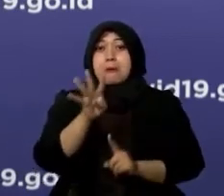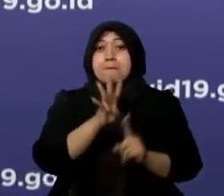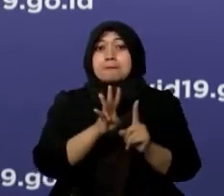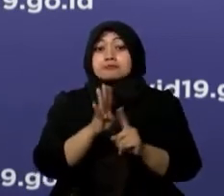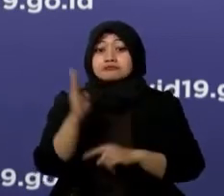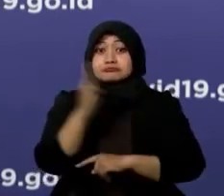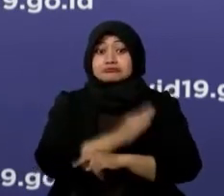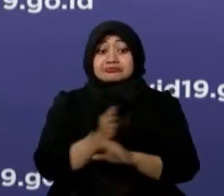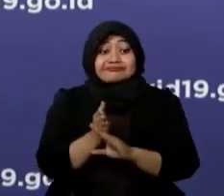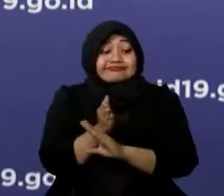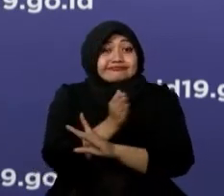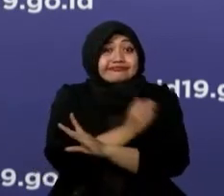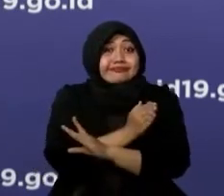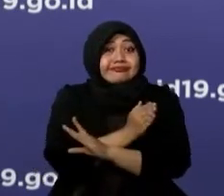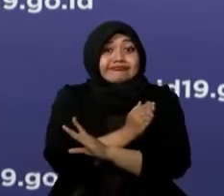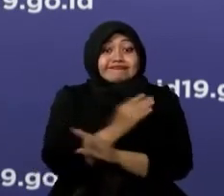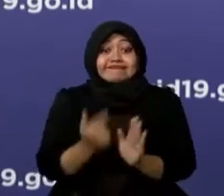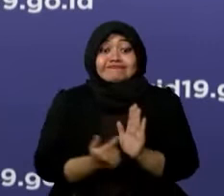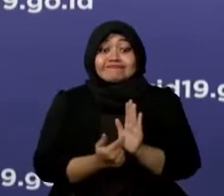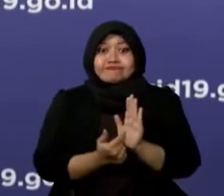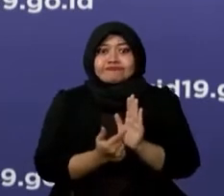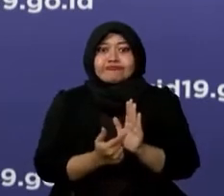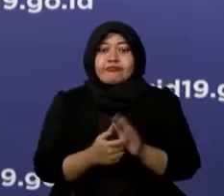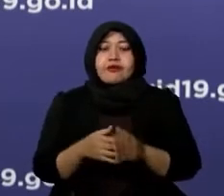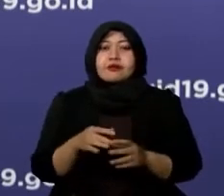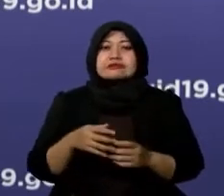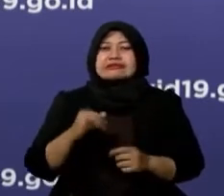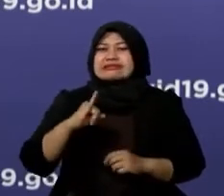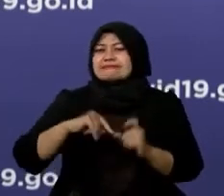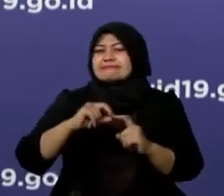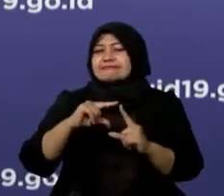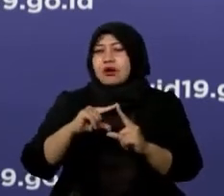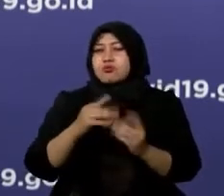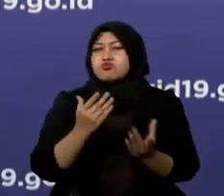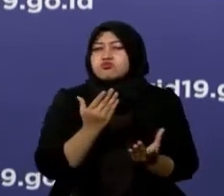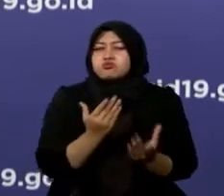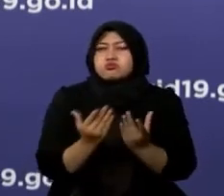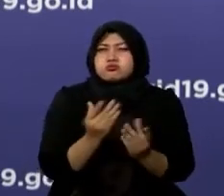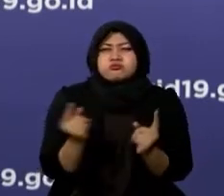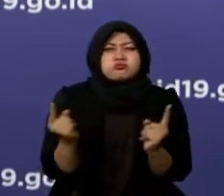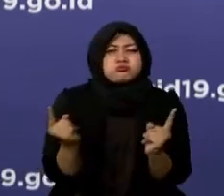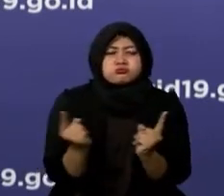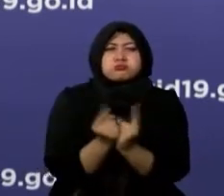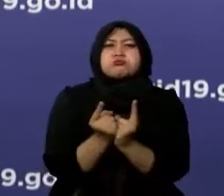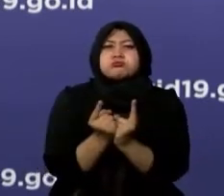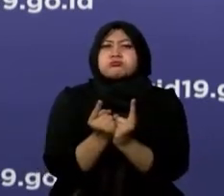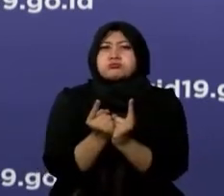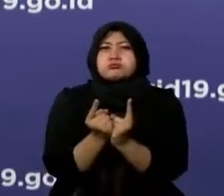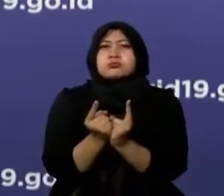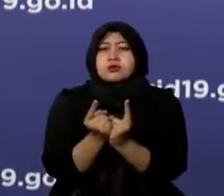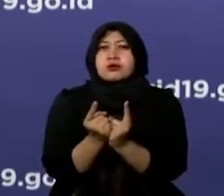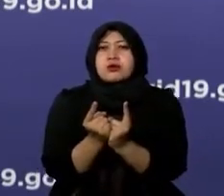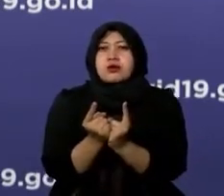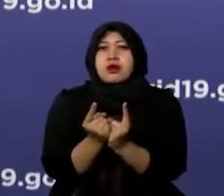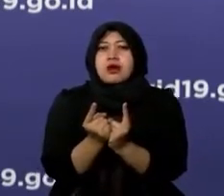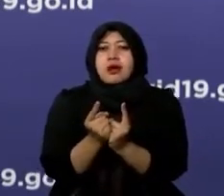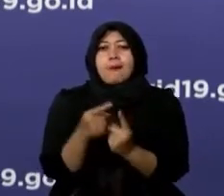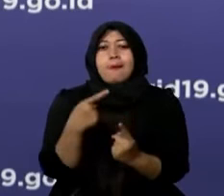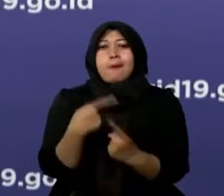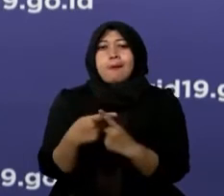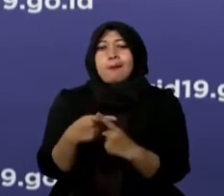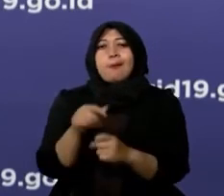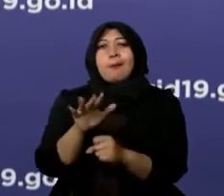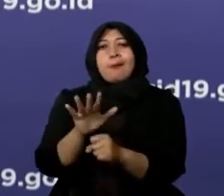hari terakhir sebelum gejala itu muncul, kontak erat dengan kasus yang